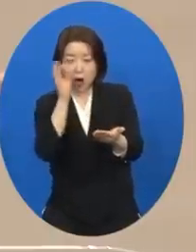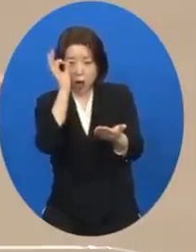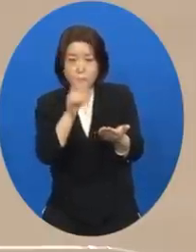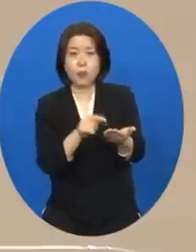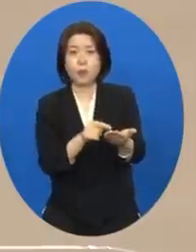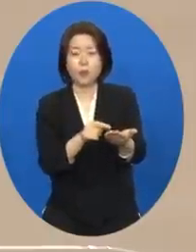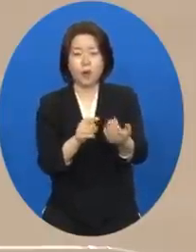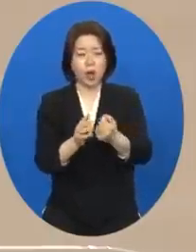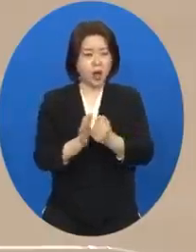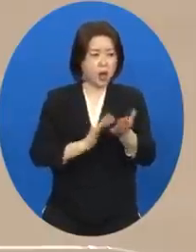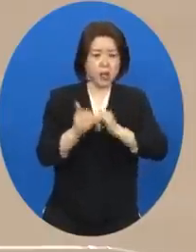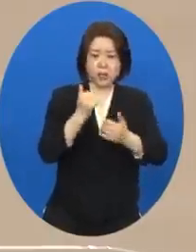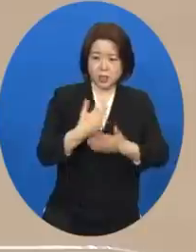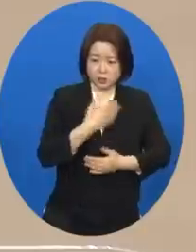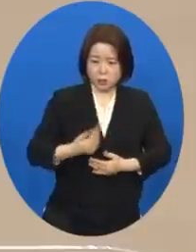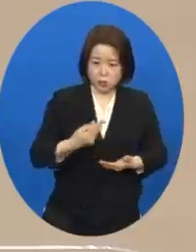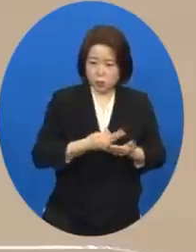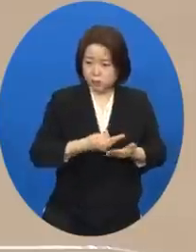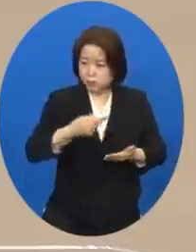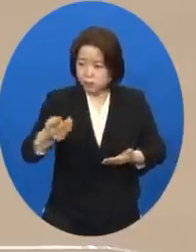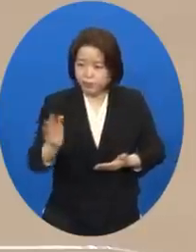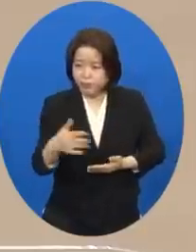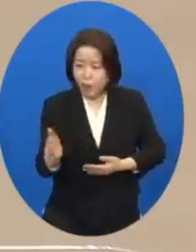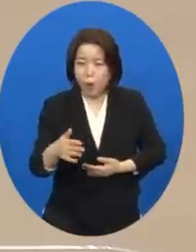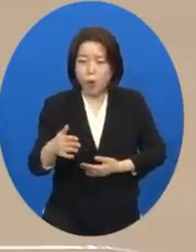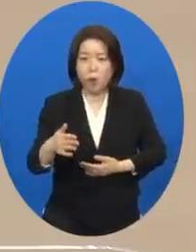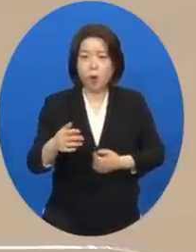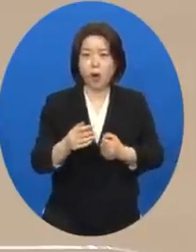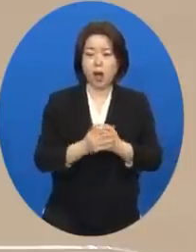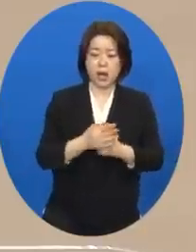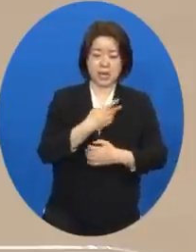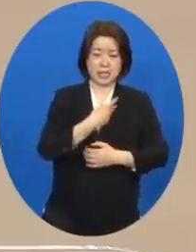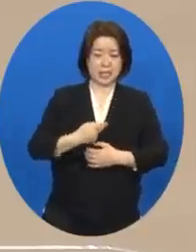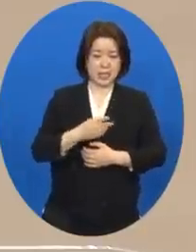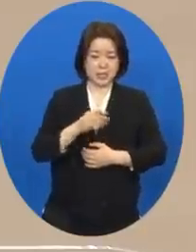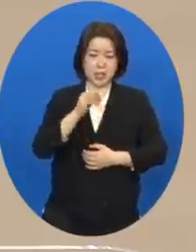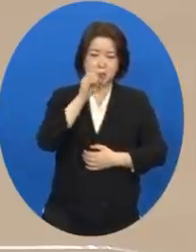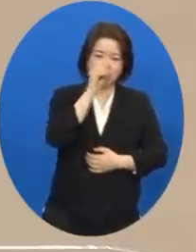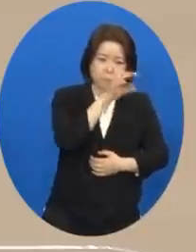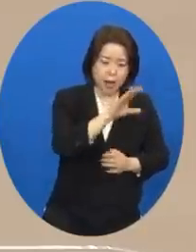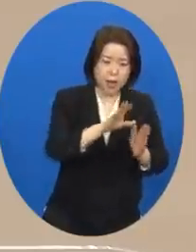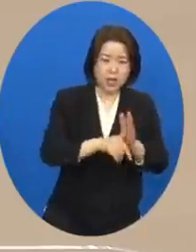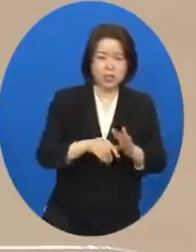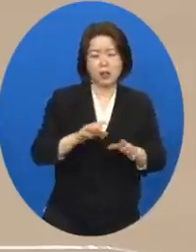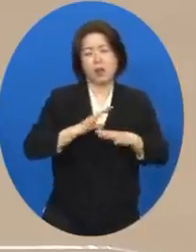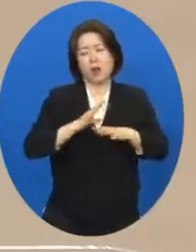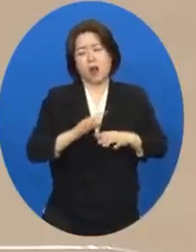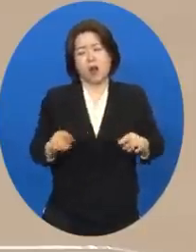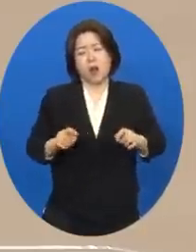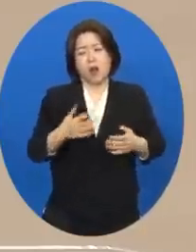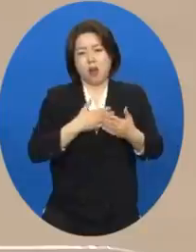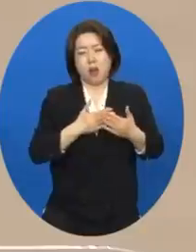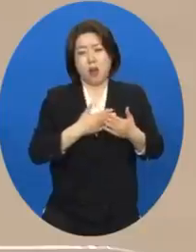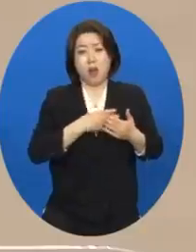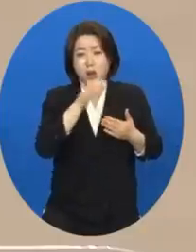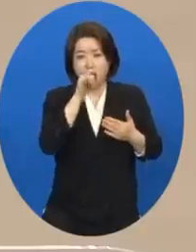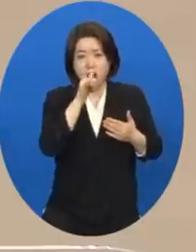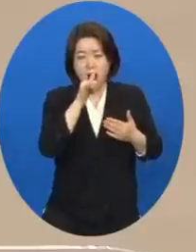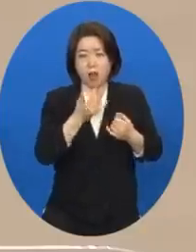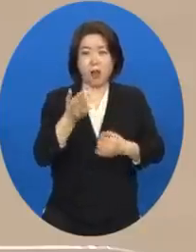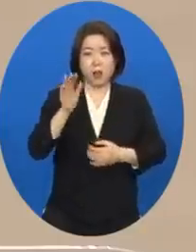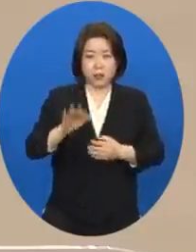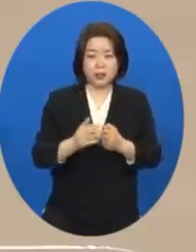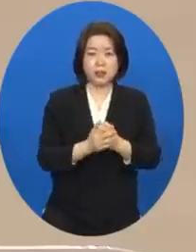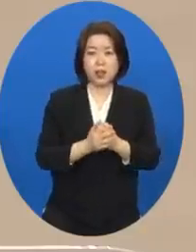졌다고 생각하고 그 제자들에게 그 말을 전해 주러 갈 때는 놈으로 무 두려웠습니다 그런데 그가